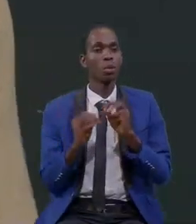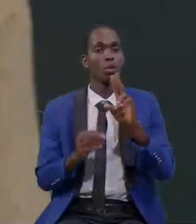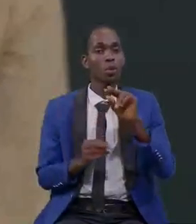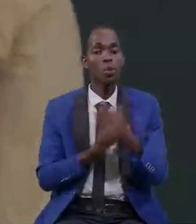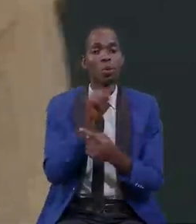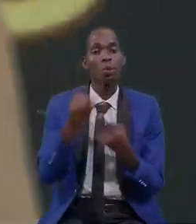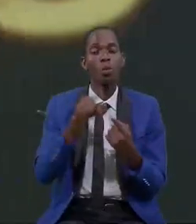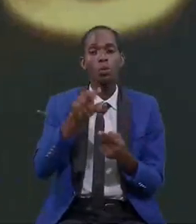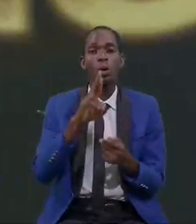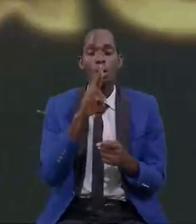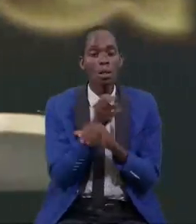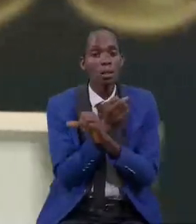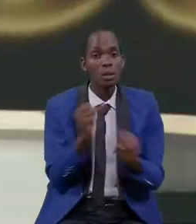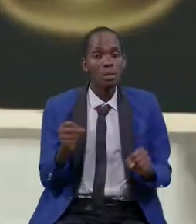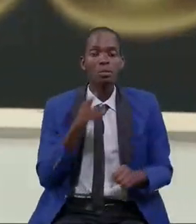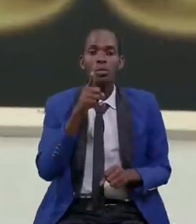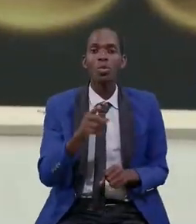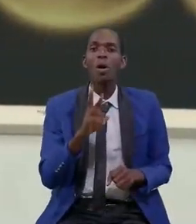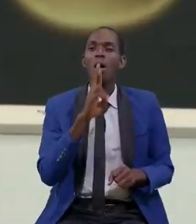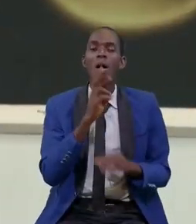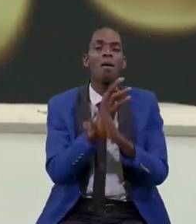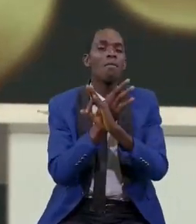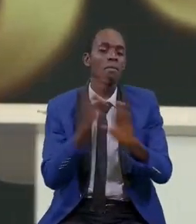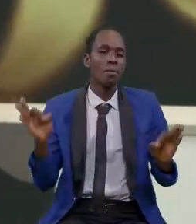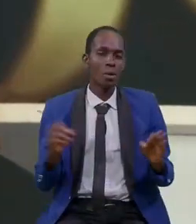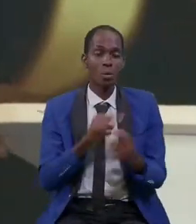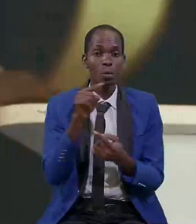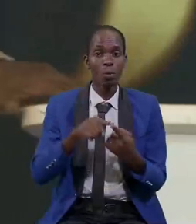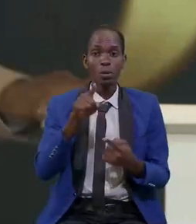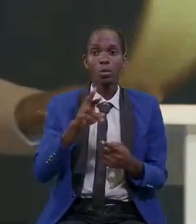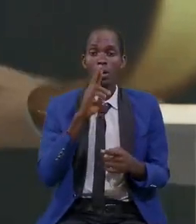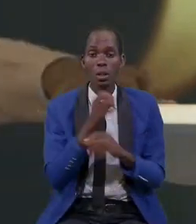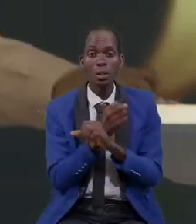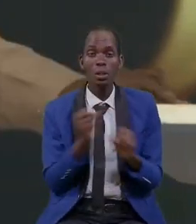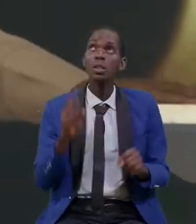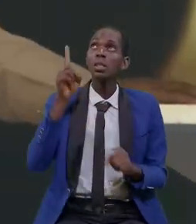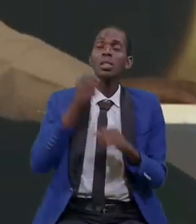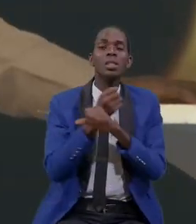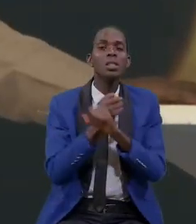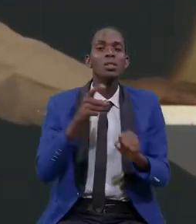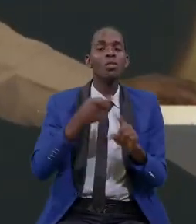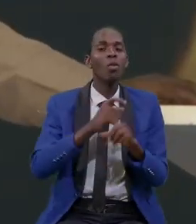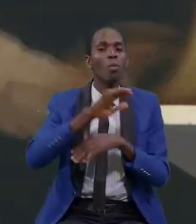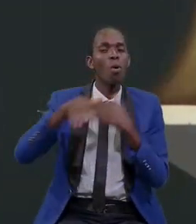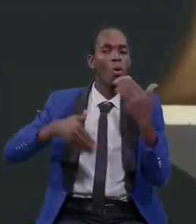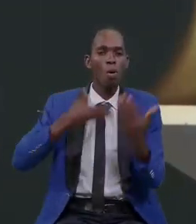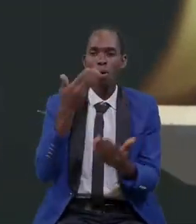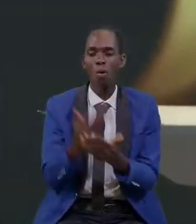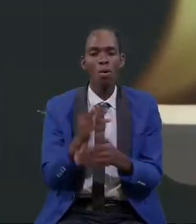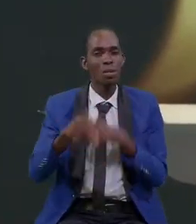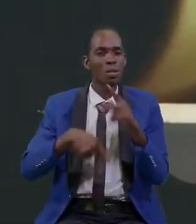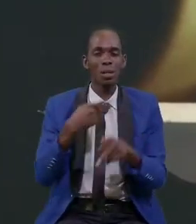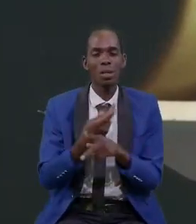libéré. Quand tu nais de nouveau, il te rachète de toute iniquité. Au